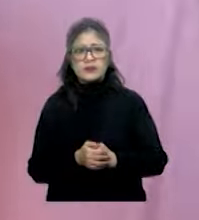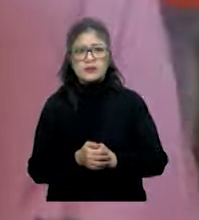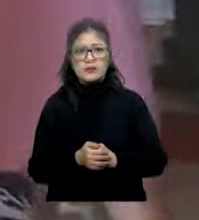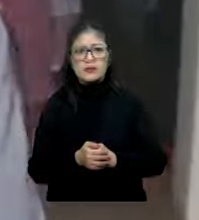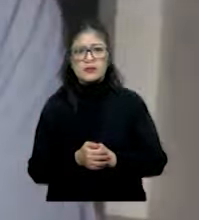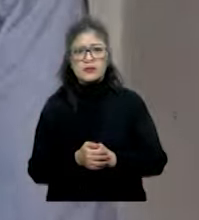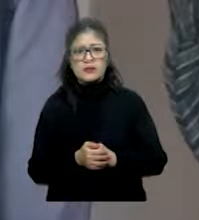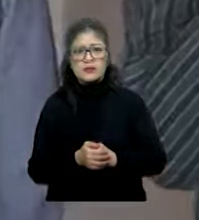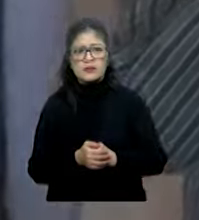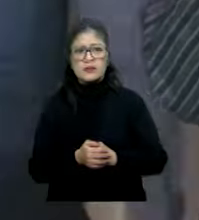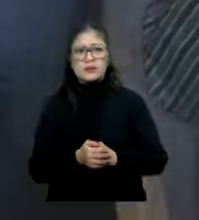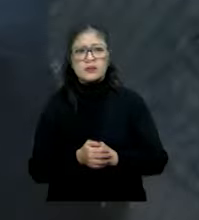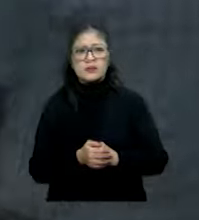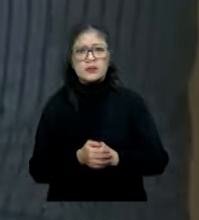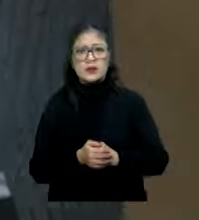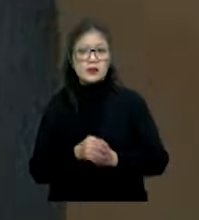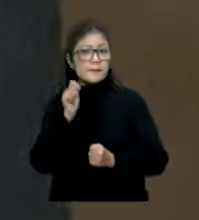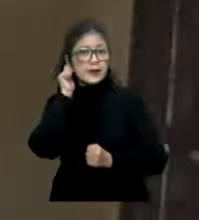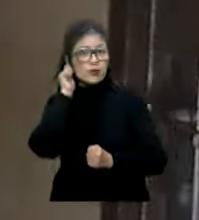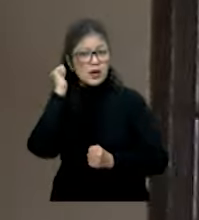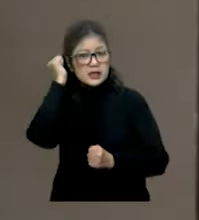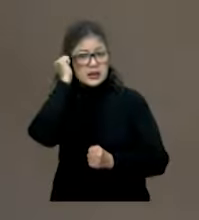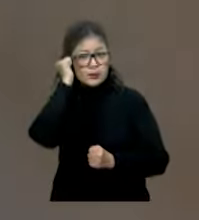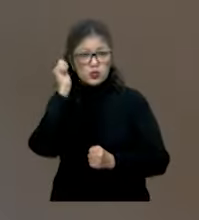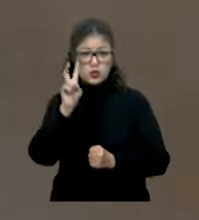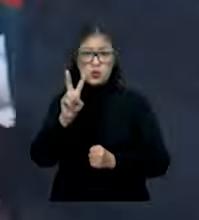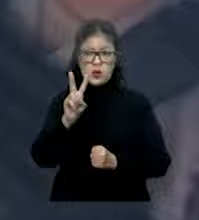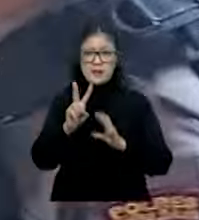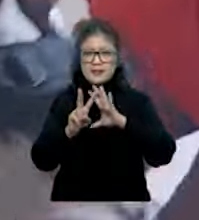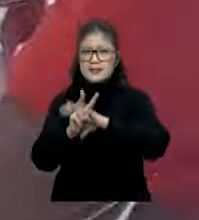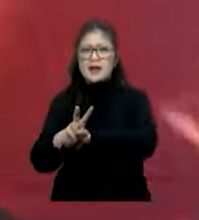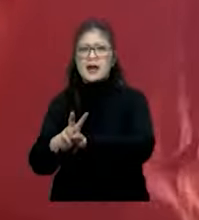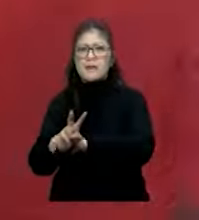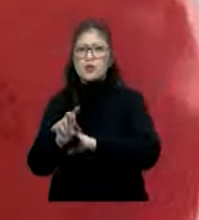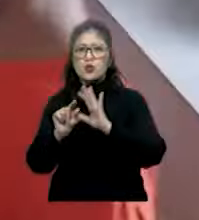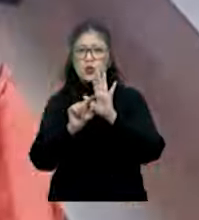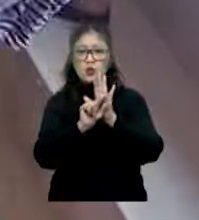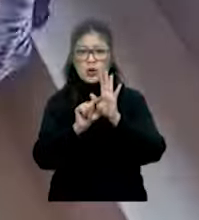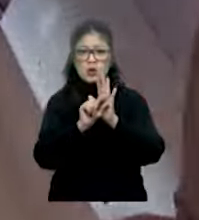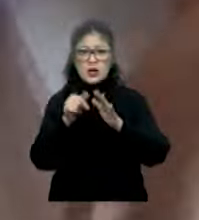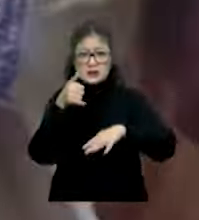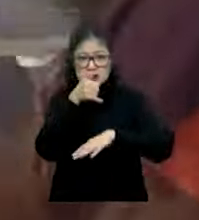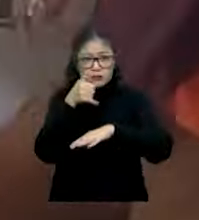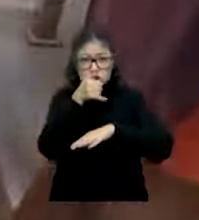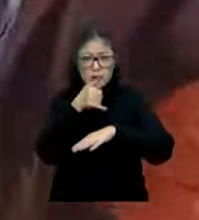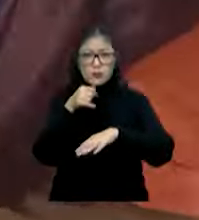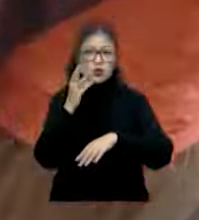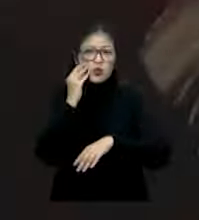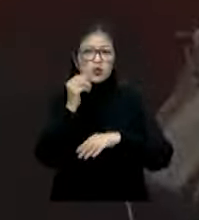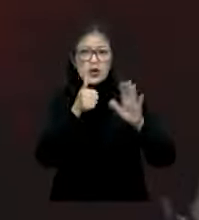Nekat menjadi kurir sabu, kedua ibu rumah tangga ini dijerat Undang-Undang Narkotika terancam 6 hingga 20 tahun penjara.